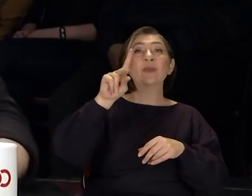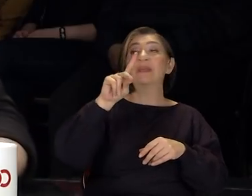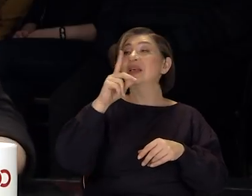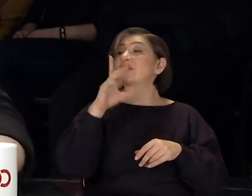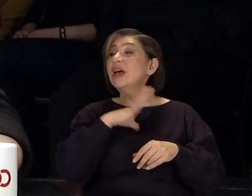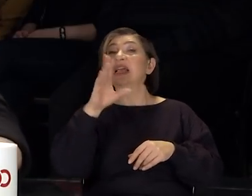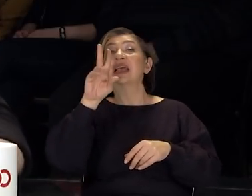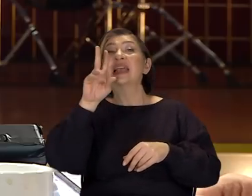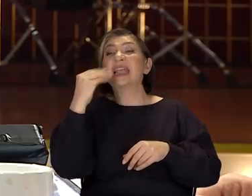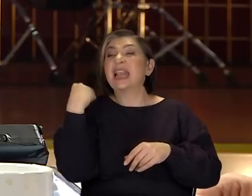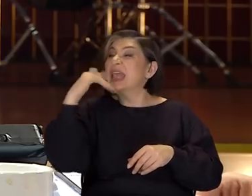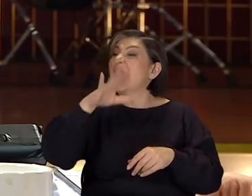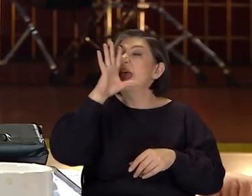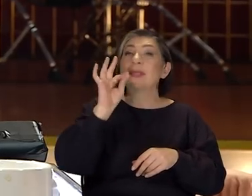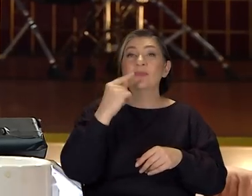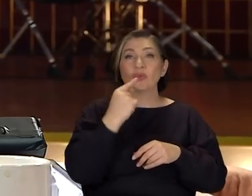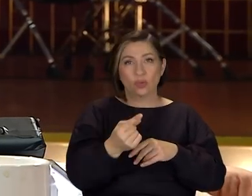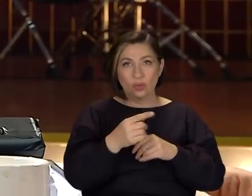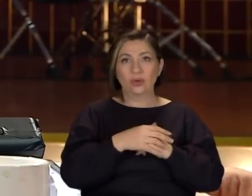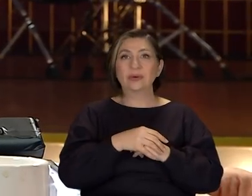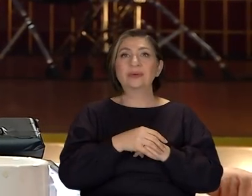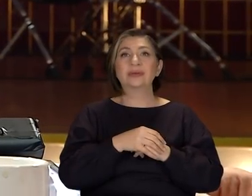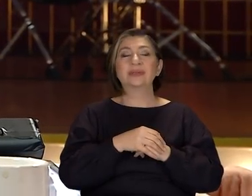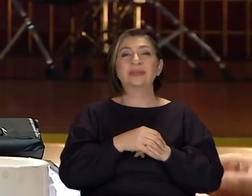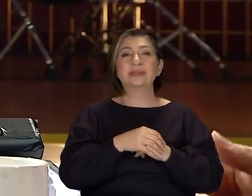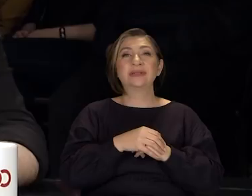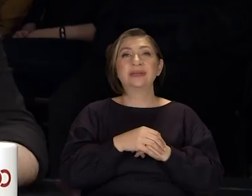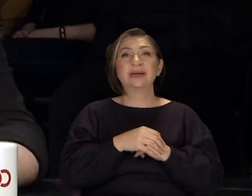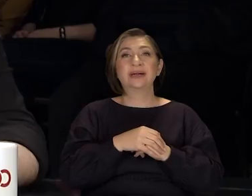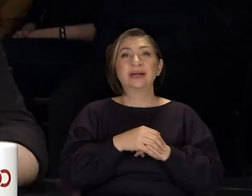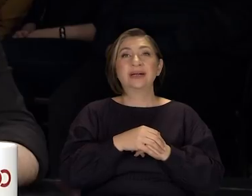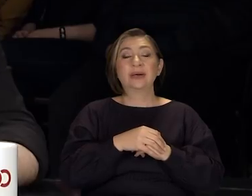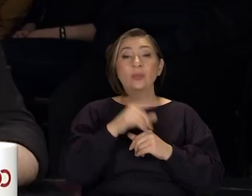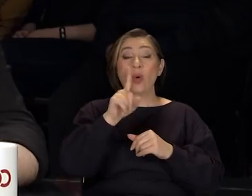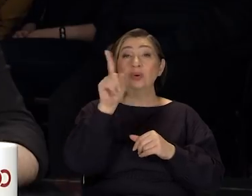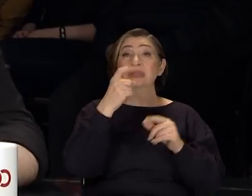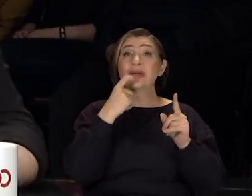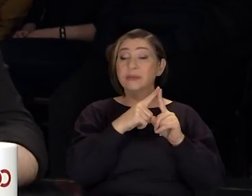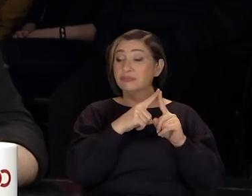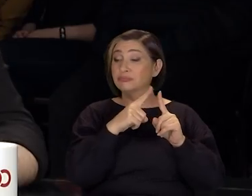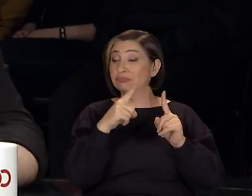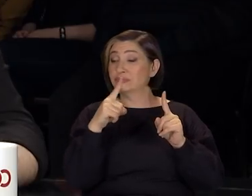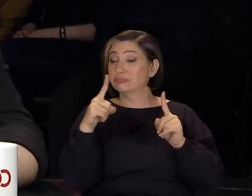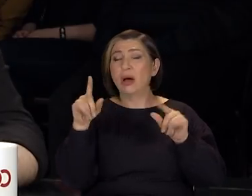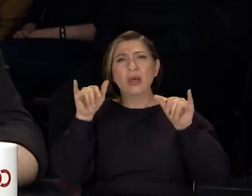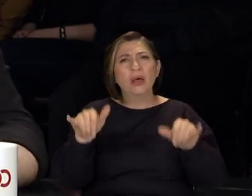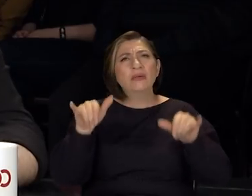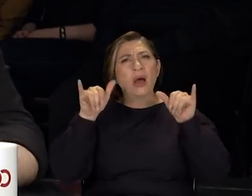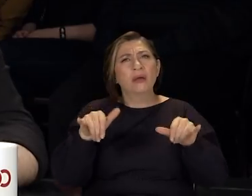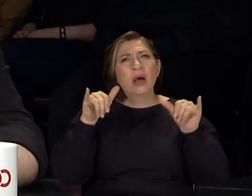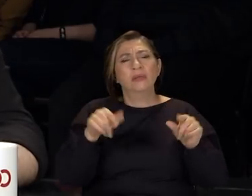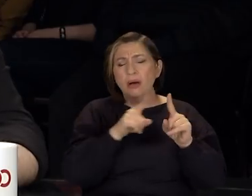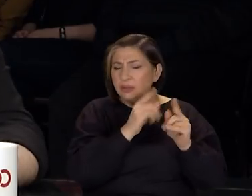kim geldi yeni diyorduk. Ve bu 10 sene boyunca aynı durumda devam